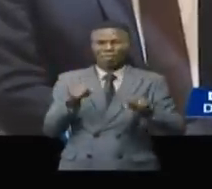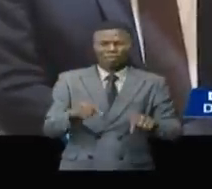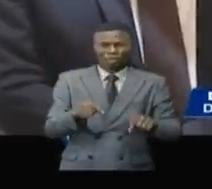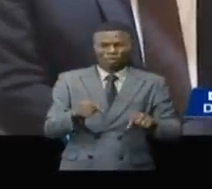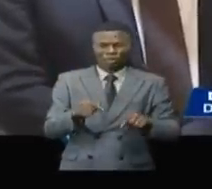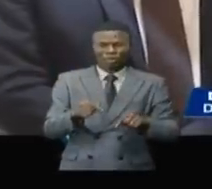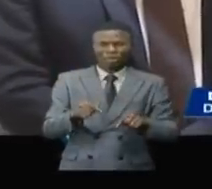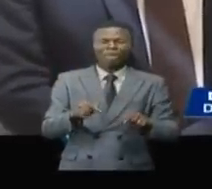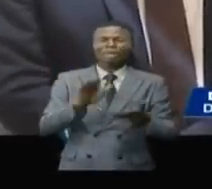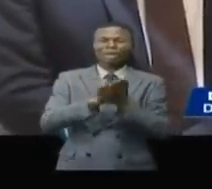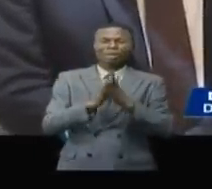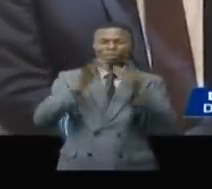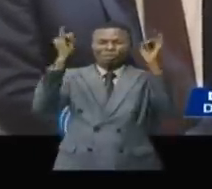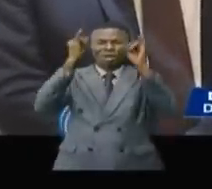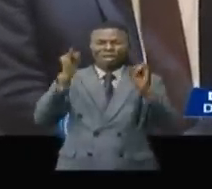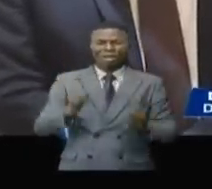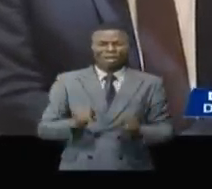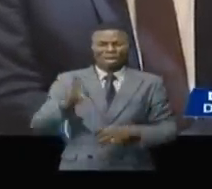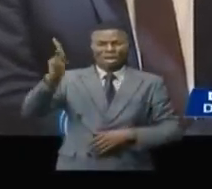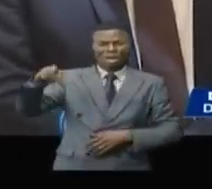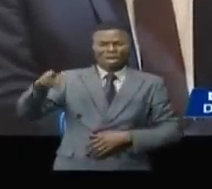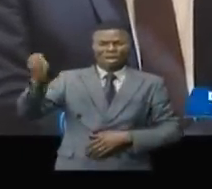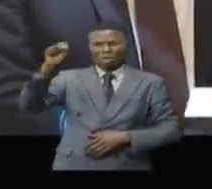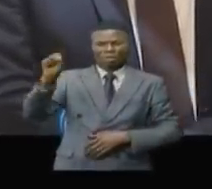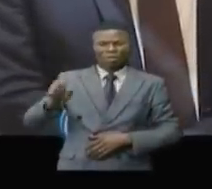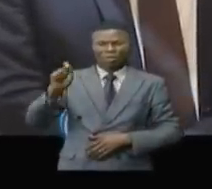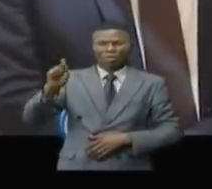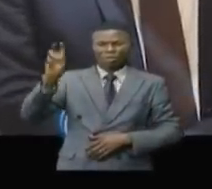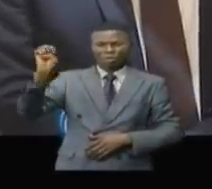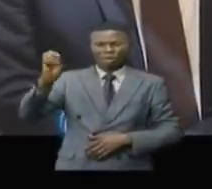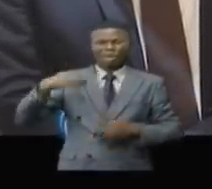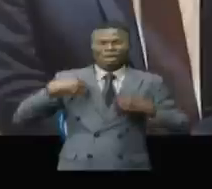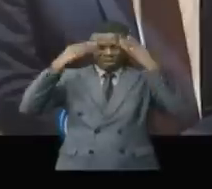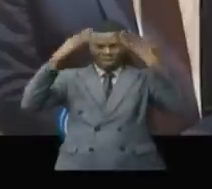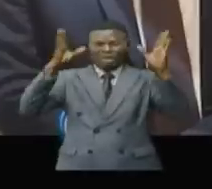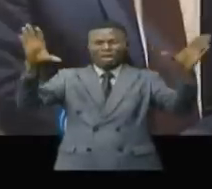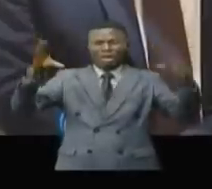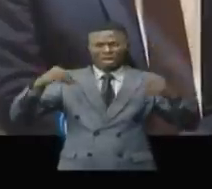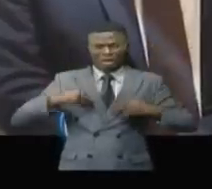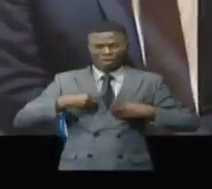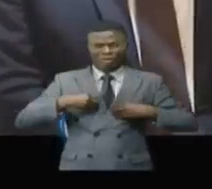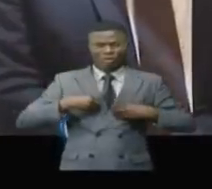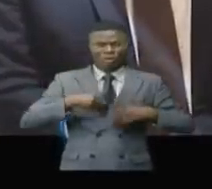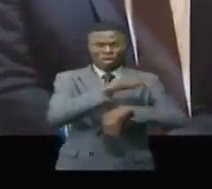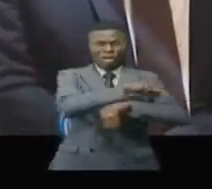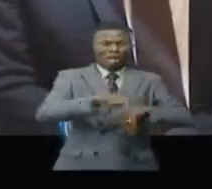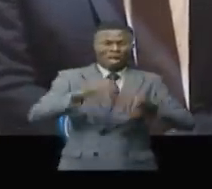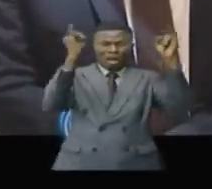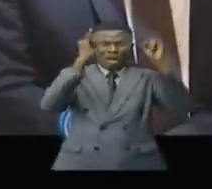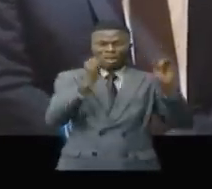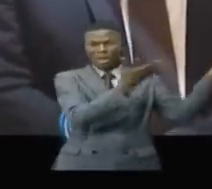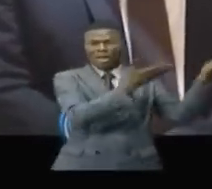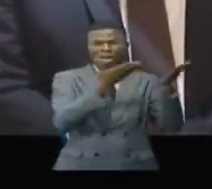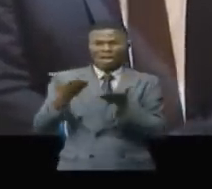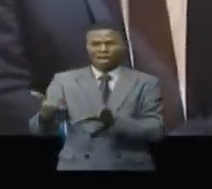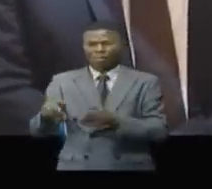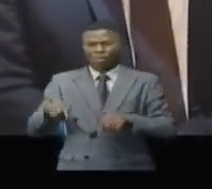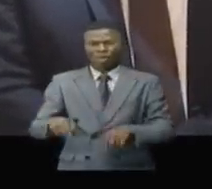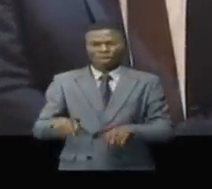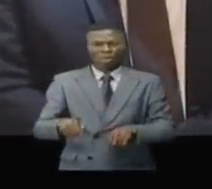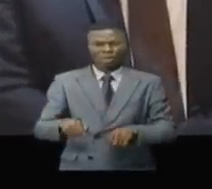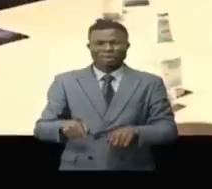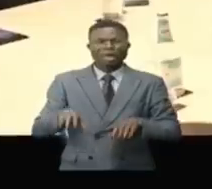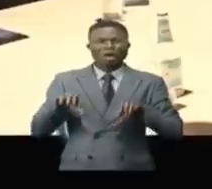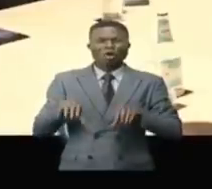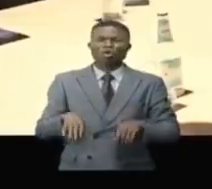la digitalisation de la Poste égyptienne, puisque la Poste égyptienne a accepté de transférer son logiciel d'exploitation postale à la